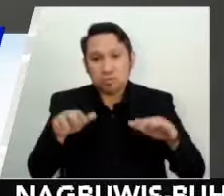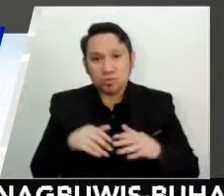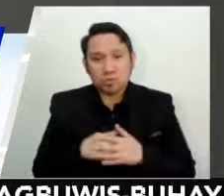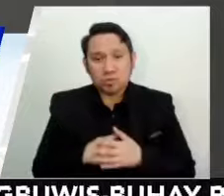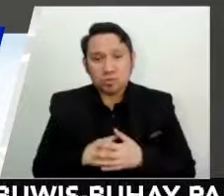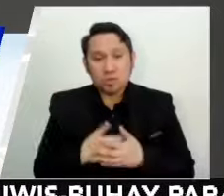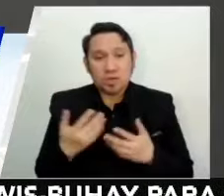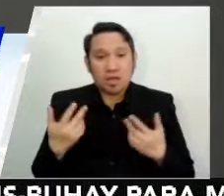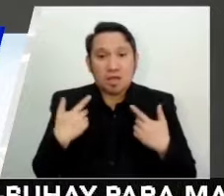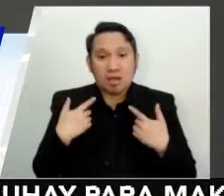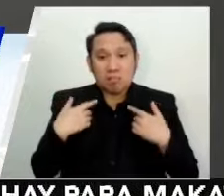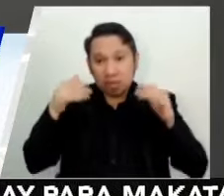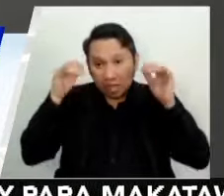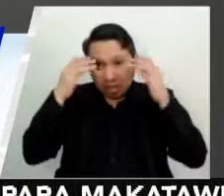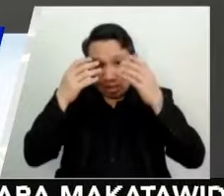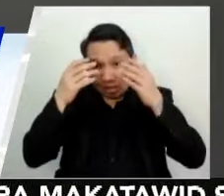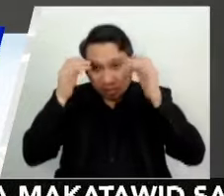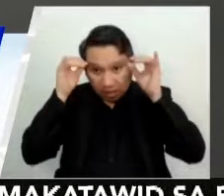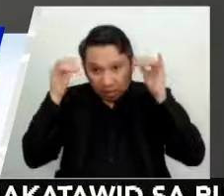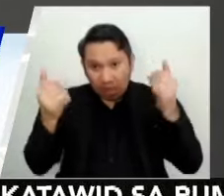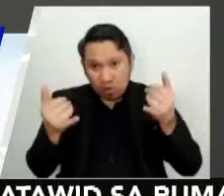nalunod.